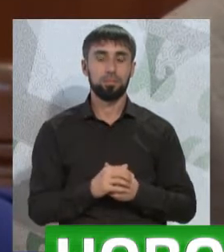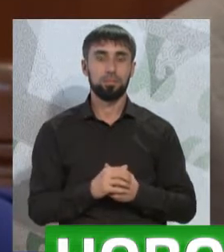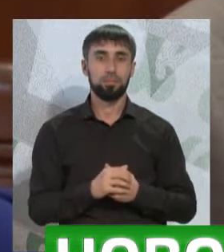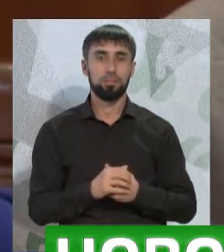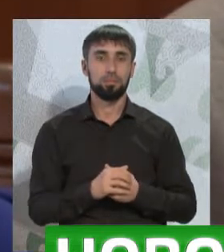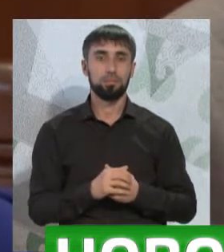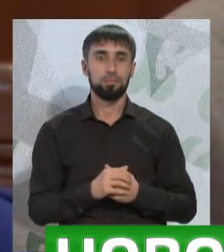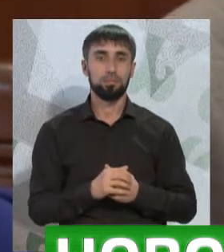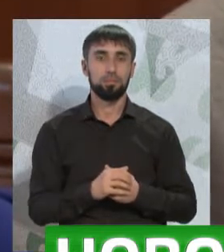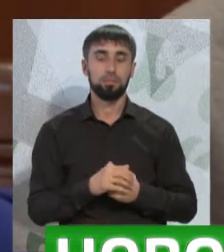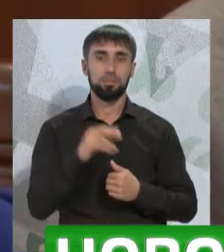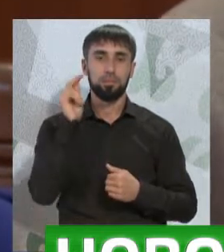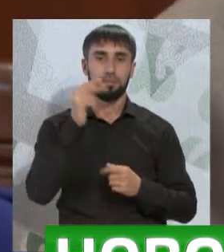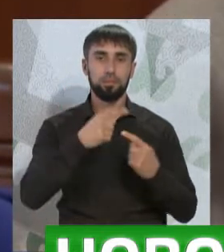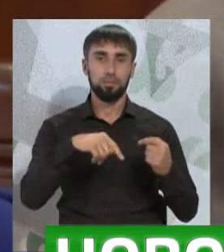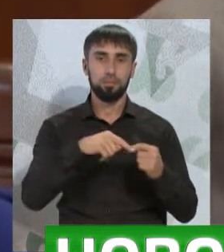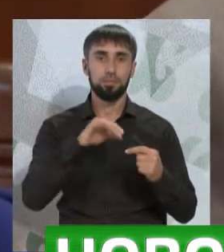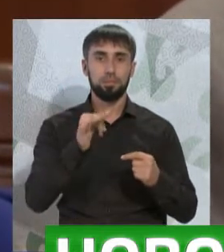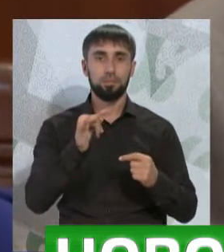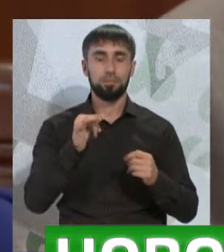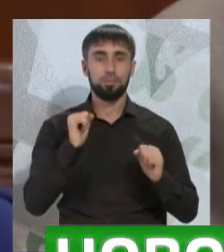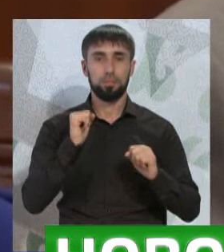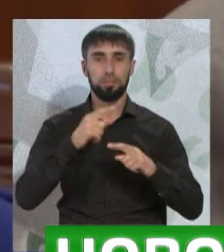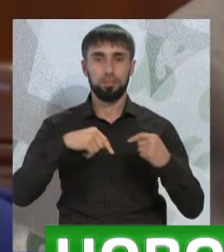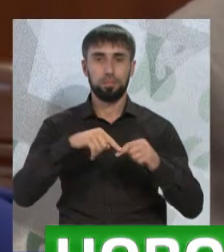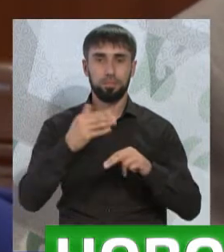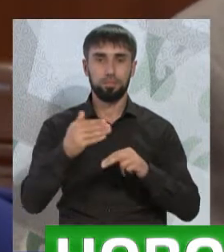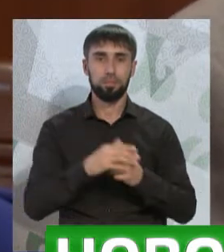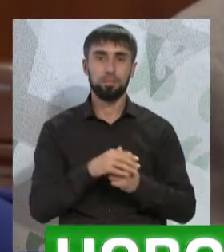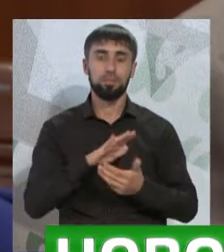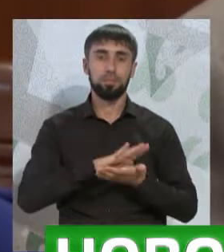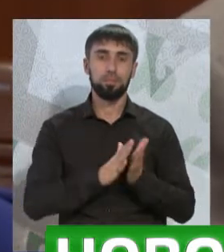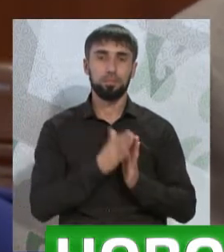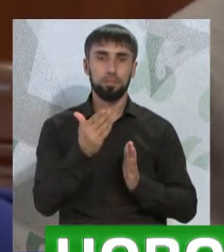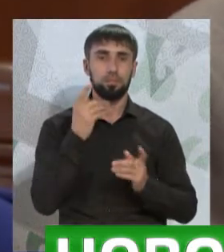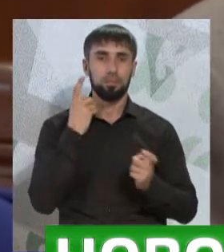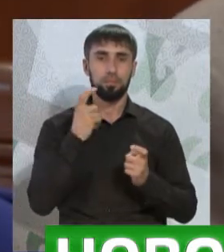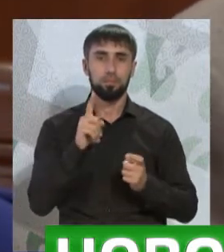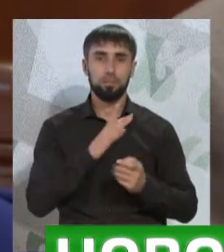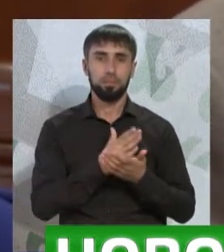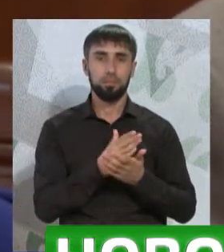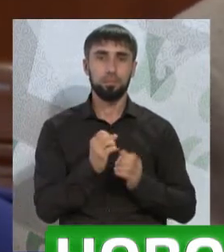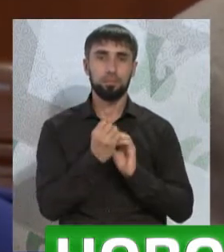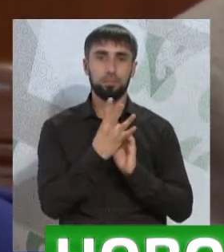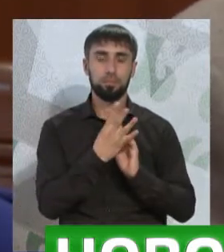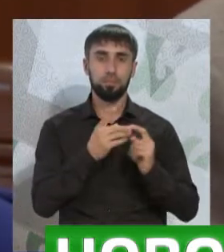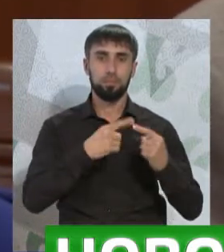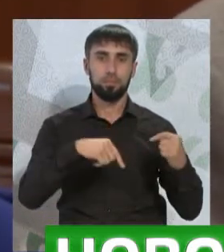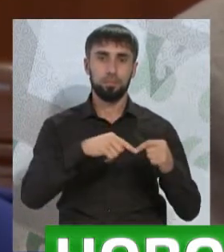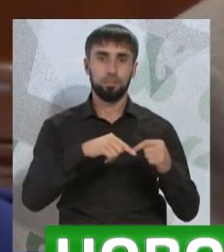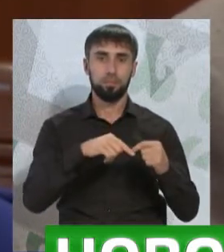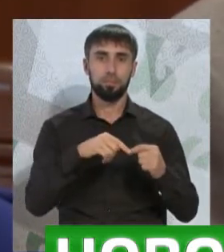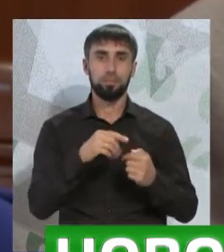Ингушетии, Минобразования Ингушетии, Минспорта Ингушетии, Минкультуры Ингушетии. Согласно представленной информации, 14 учреждений республики не